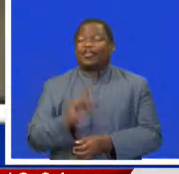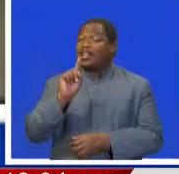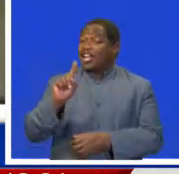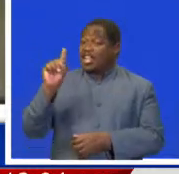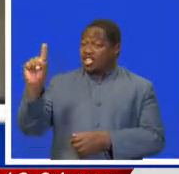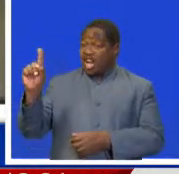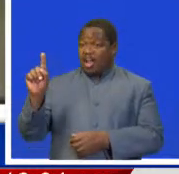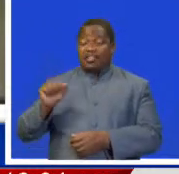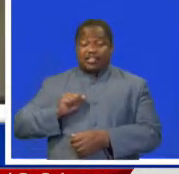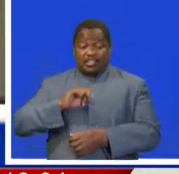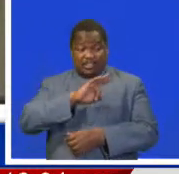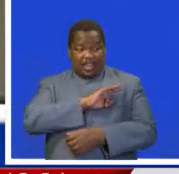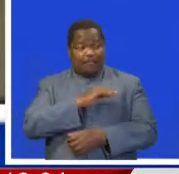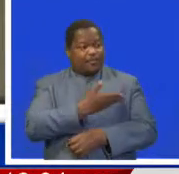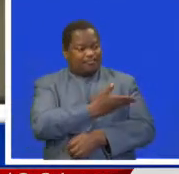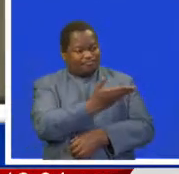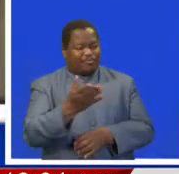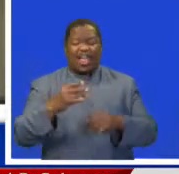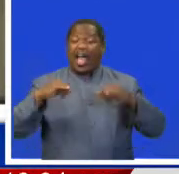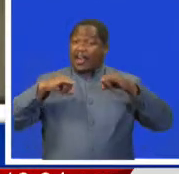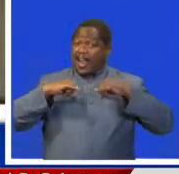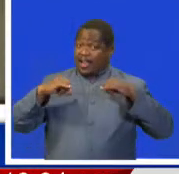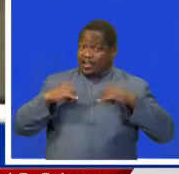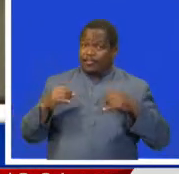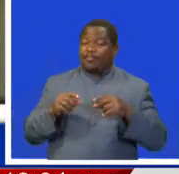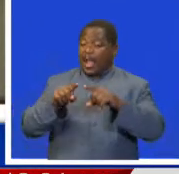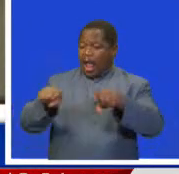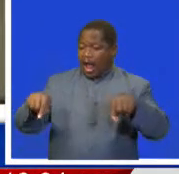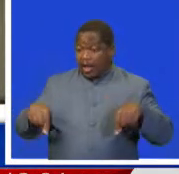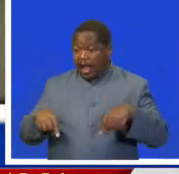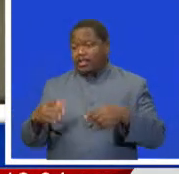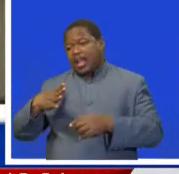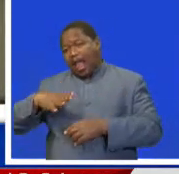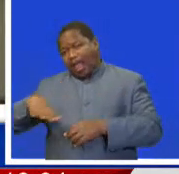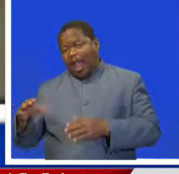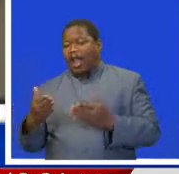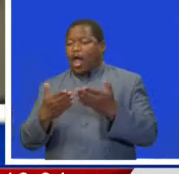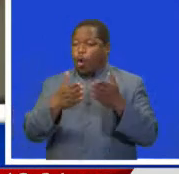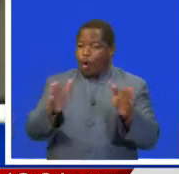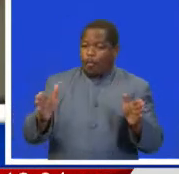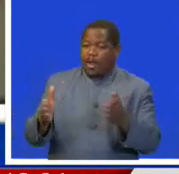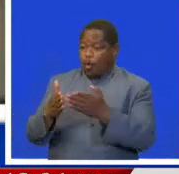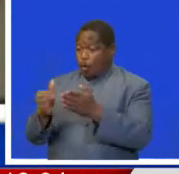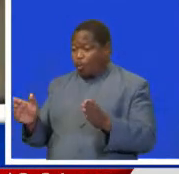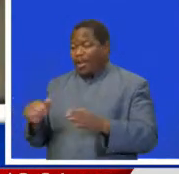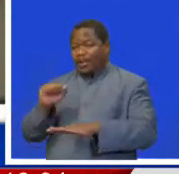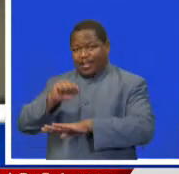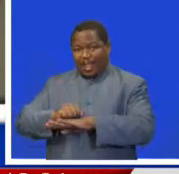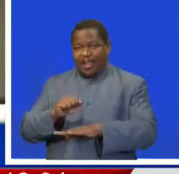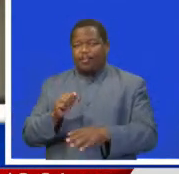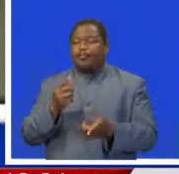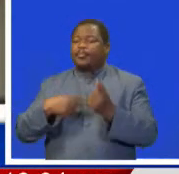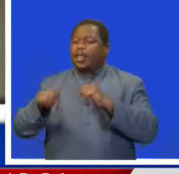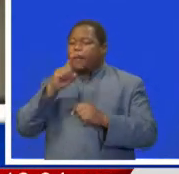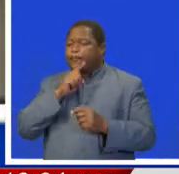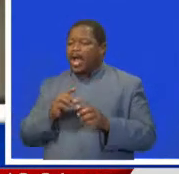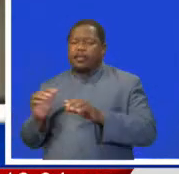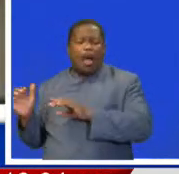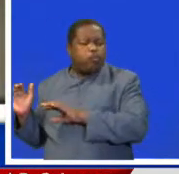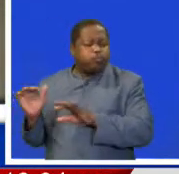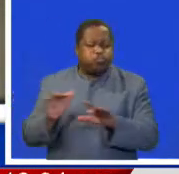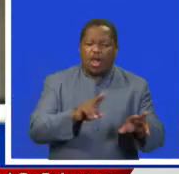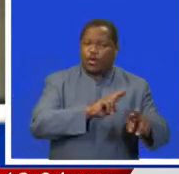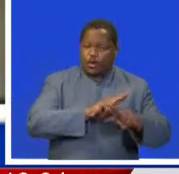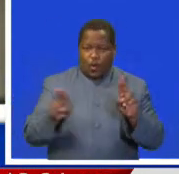nekuthi lamanye ama grades angabuya kepha labacela ukuthi akabuye at a staggered pace kumbe kubuye